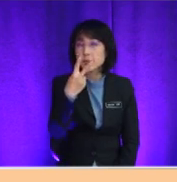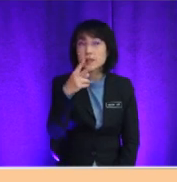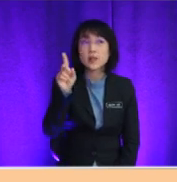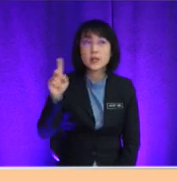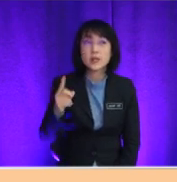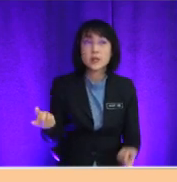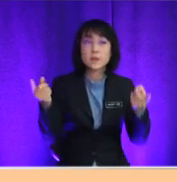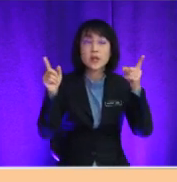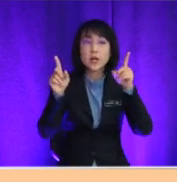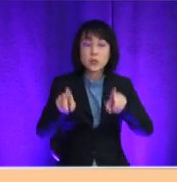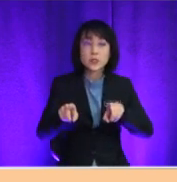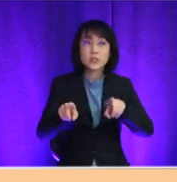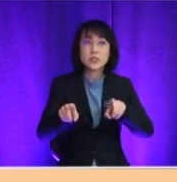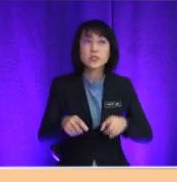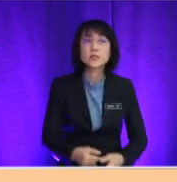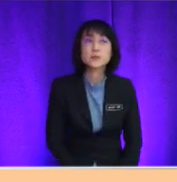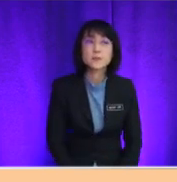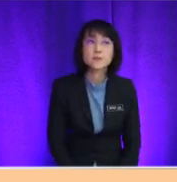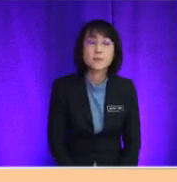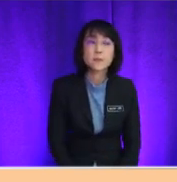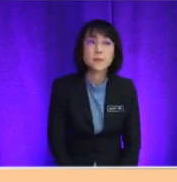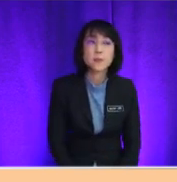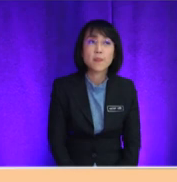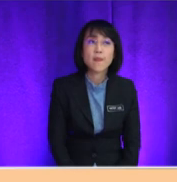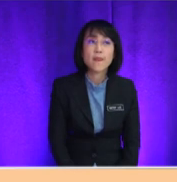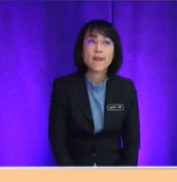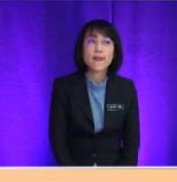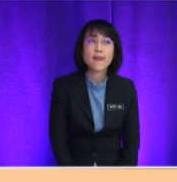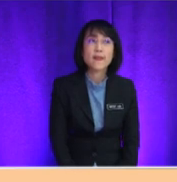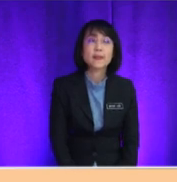pelakunya ada di dekat sini